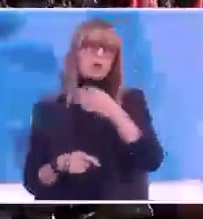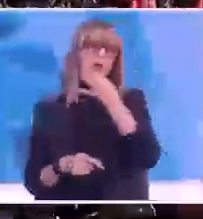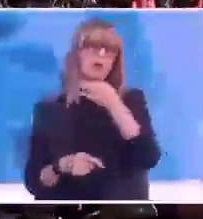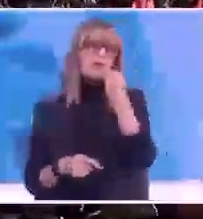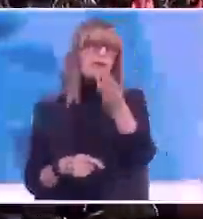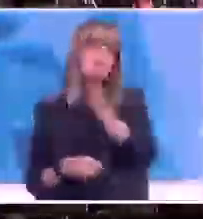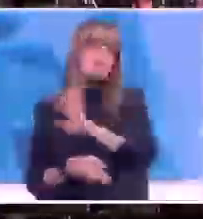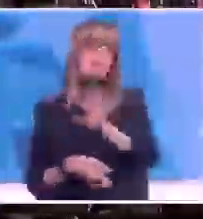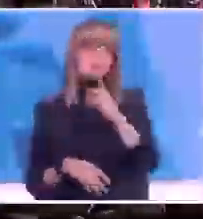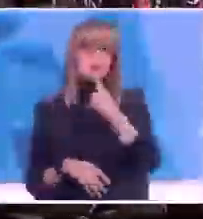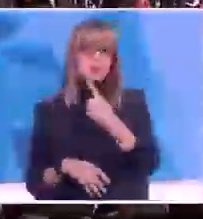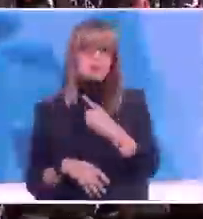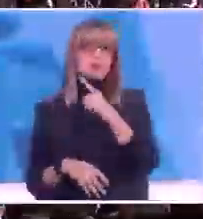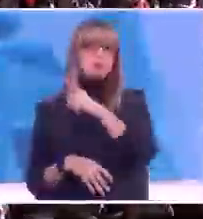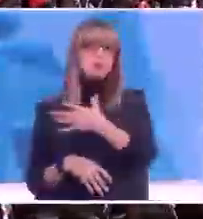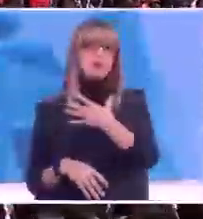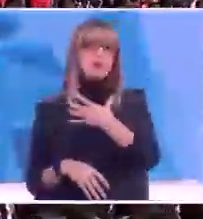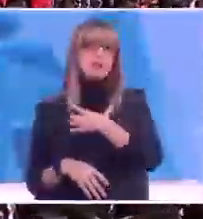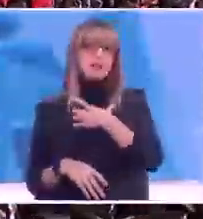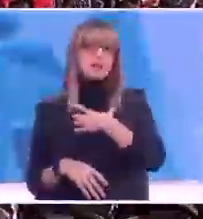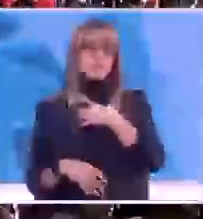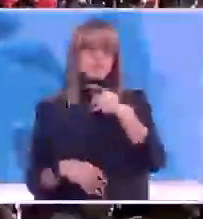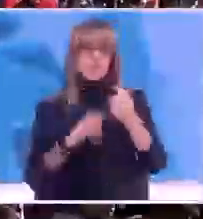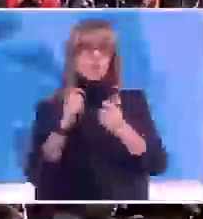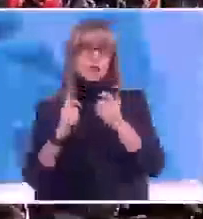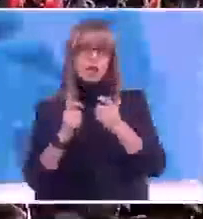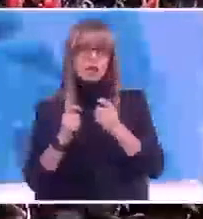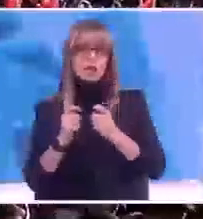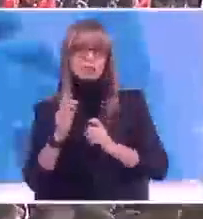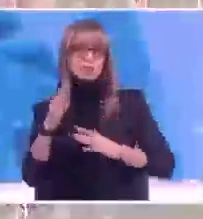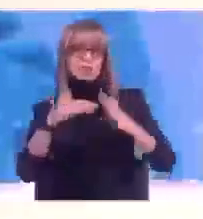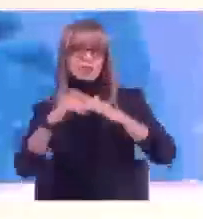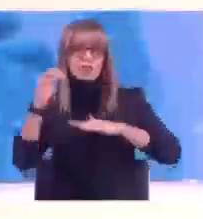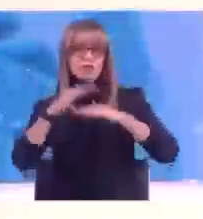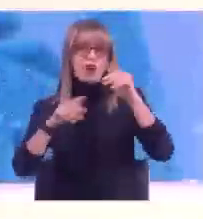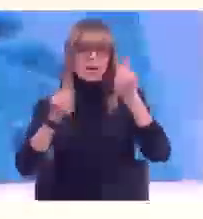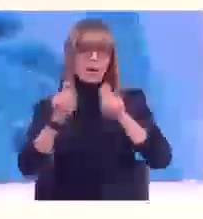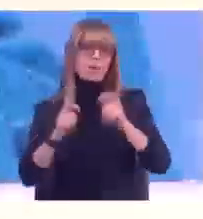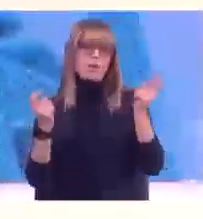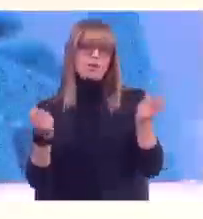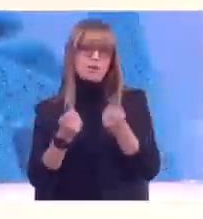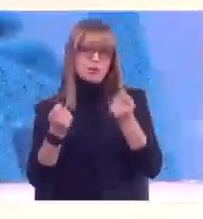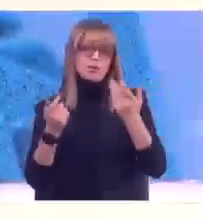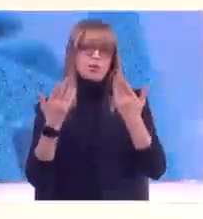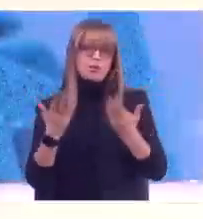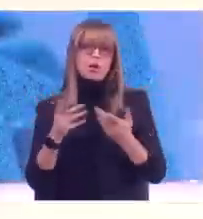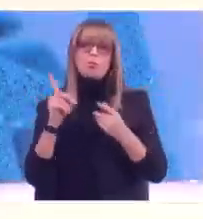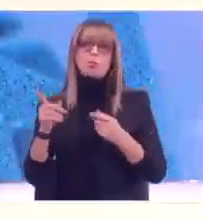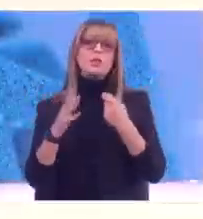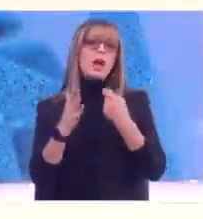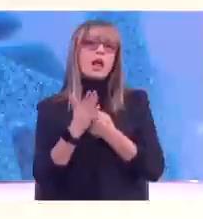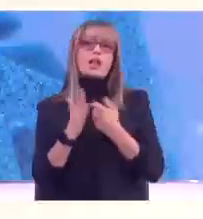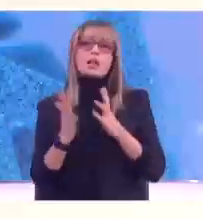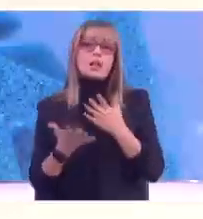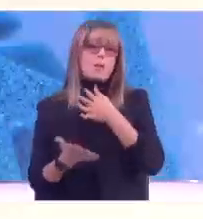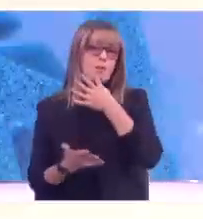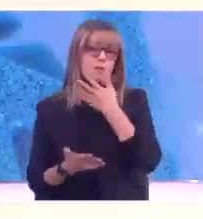vermez dedi. Bunlar kendi vesayetlerini inşa etmeye çalışıyor. Bu defaki vesayetin adı ne biliyor